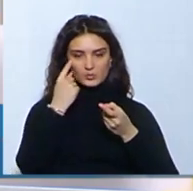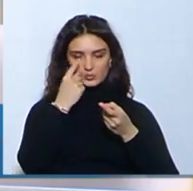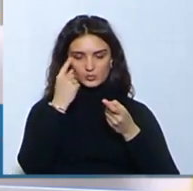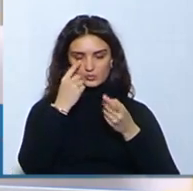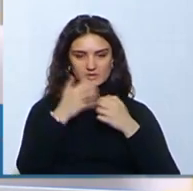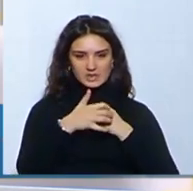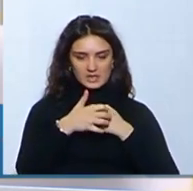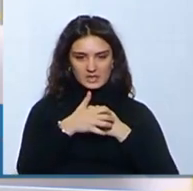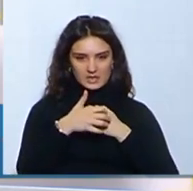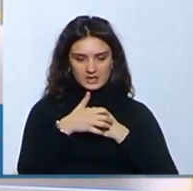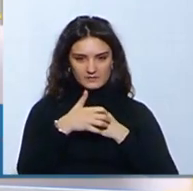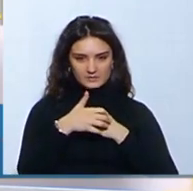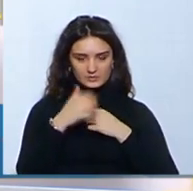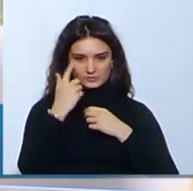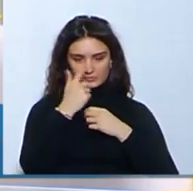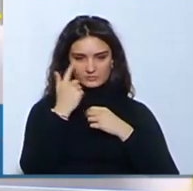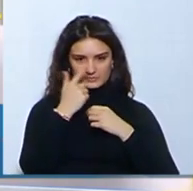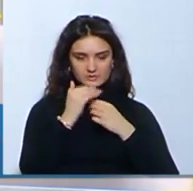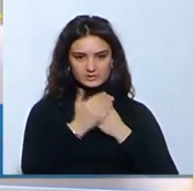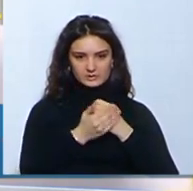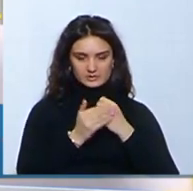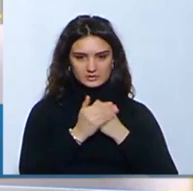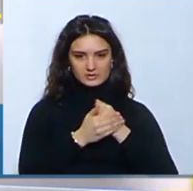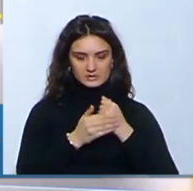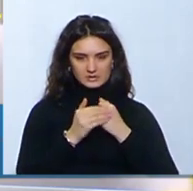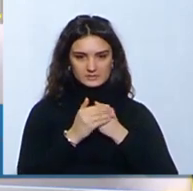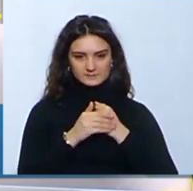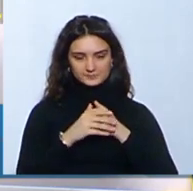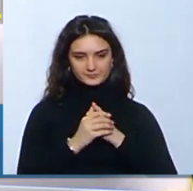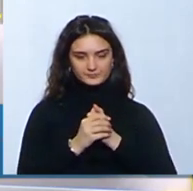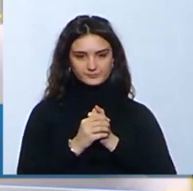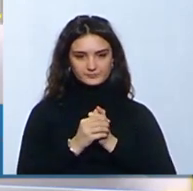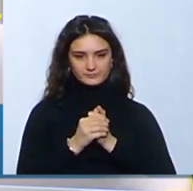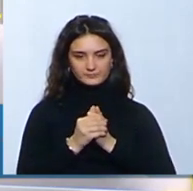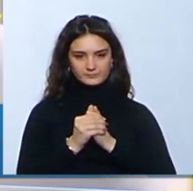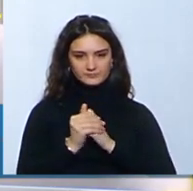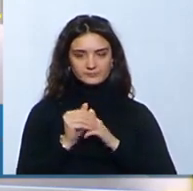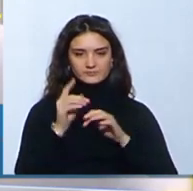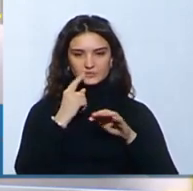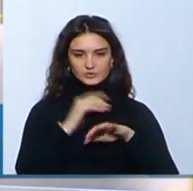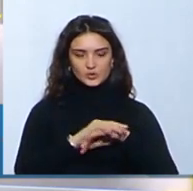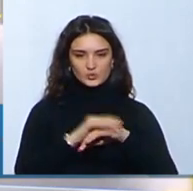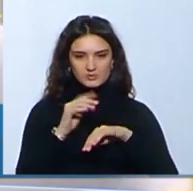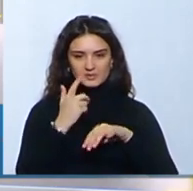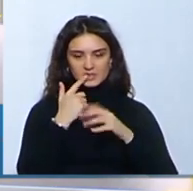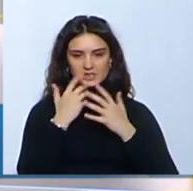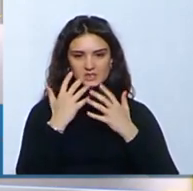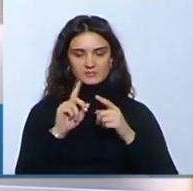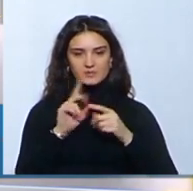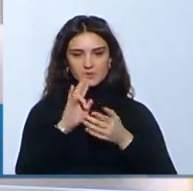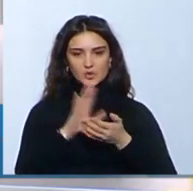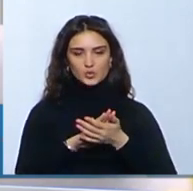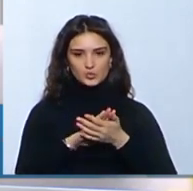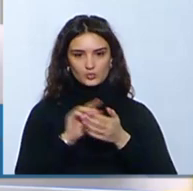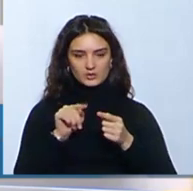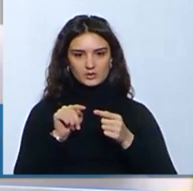ქუთუთოების ქავილს, ქუთუთოს კიდის, აი მარგინალური კიდის, ასე ვთქვათ, სიცითლეს შეშუპებას და რაც უკვე ქრონიკულ